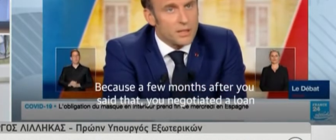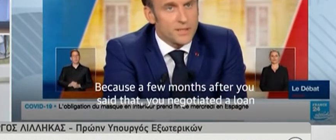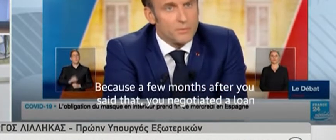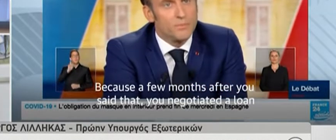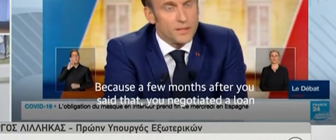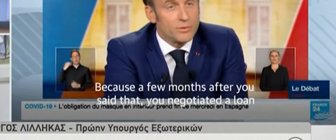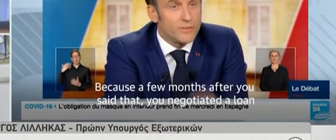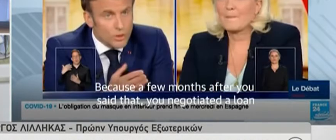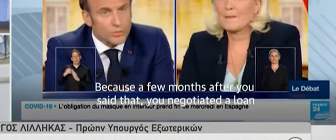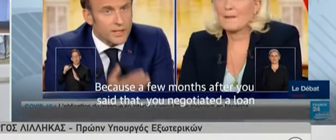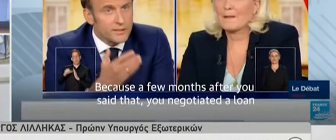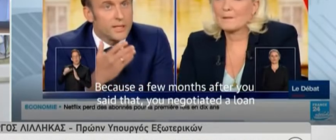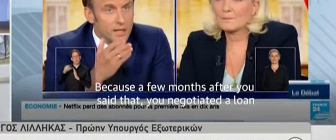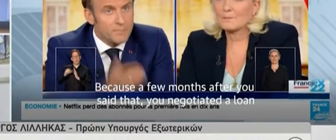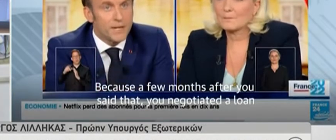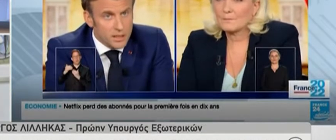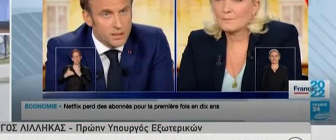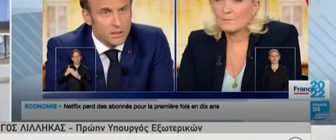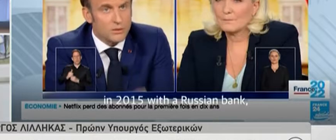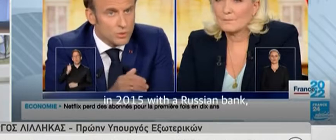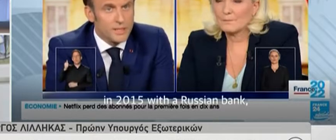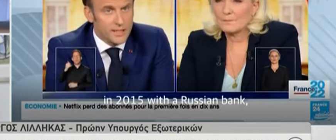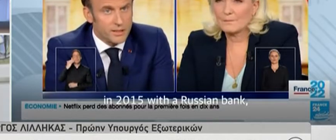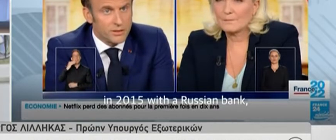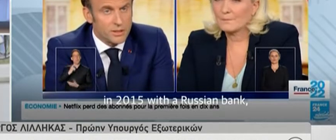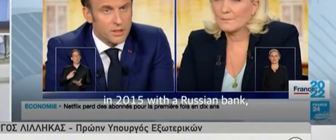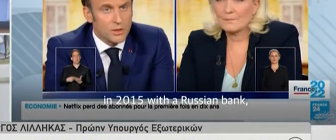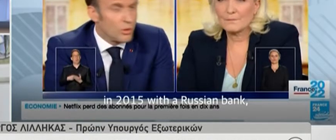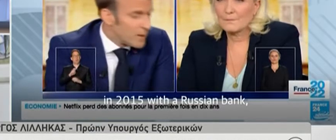αριστερού Μελανσόν, ο οποίος είχε πάρει 22% περίπου,